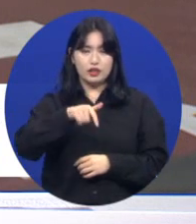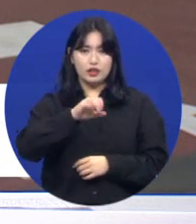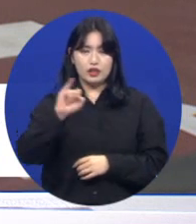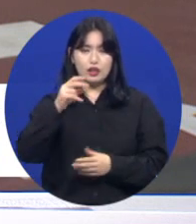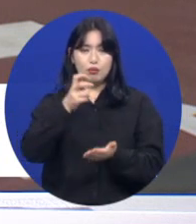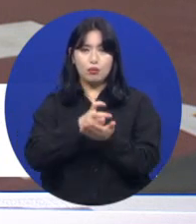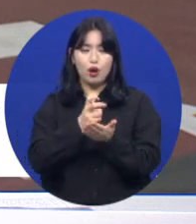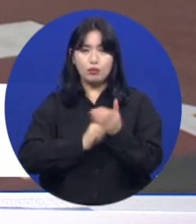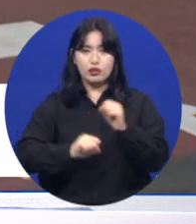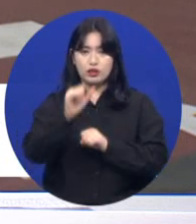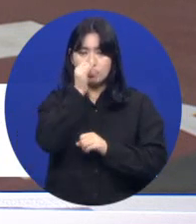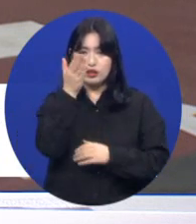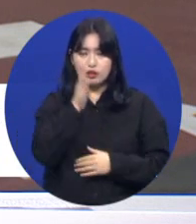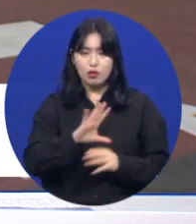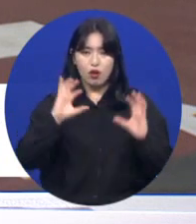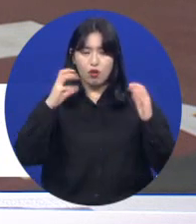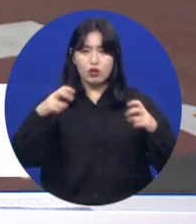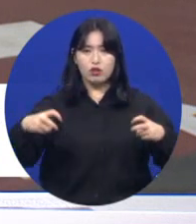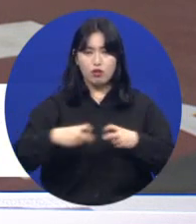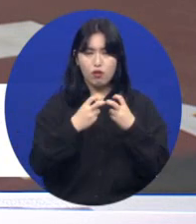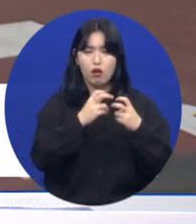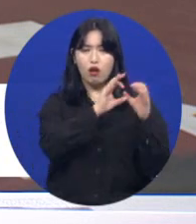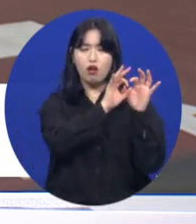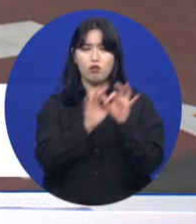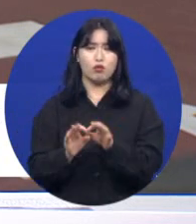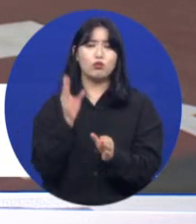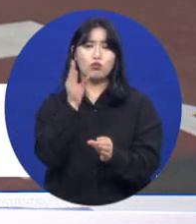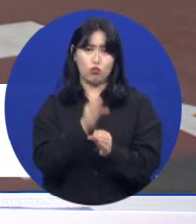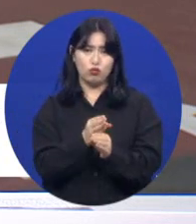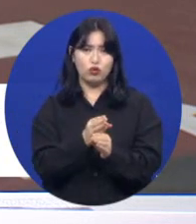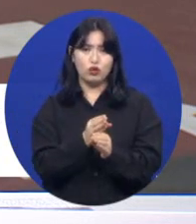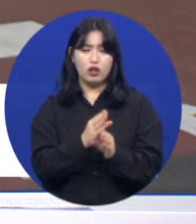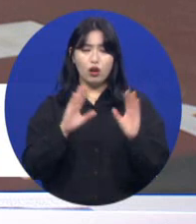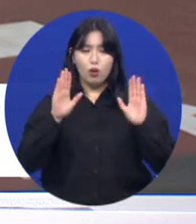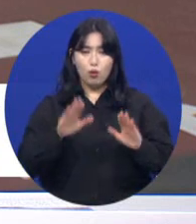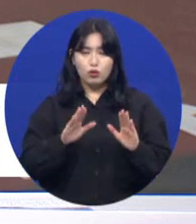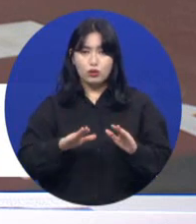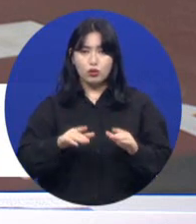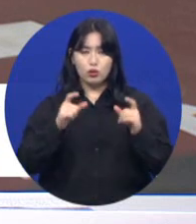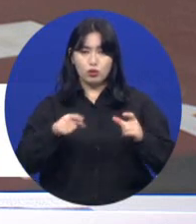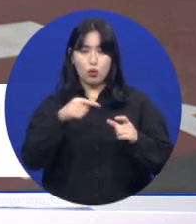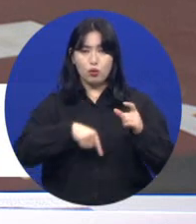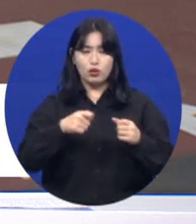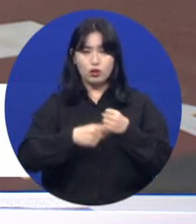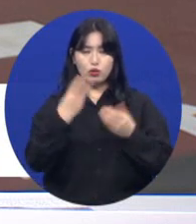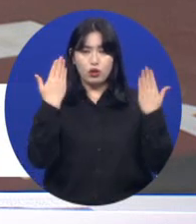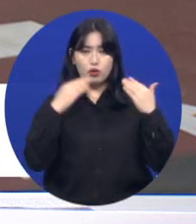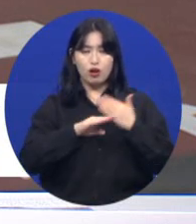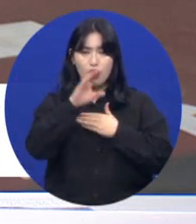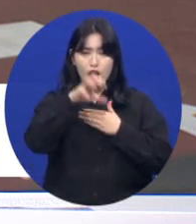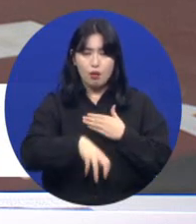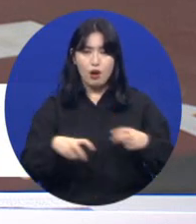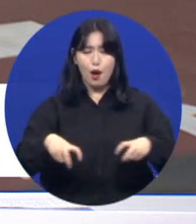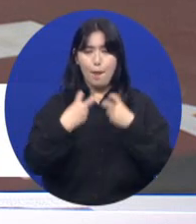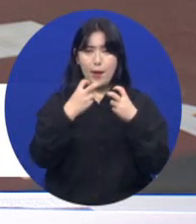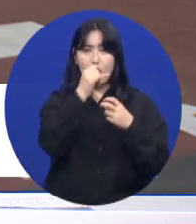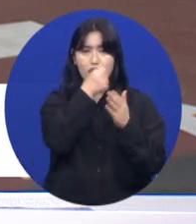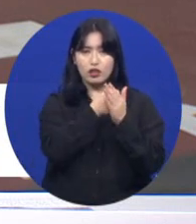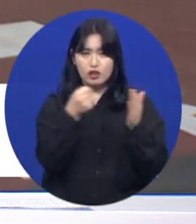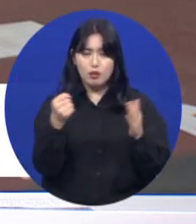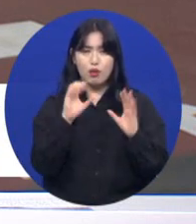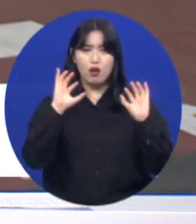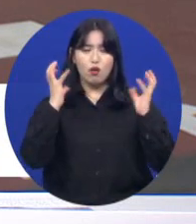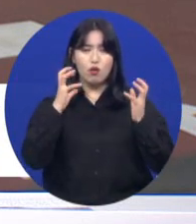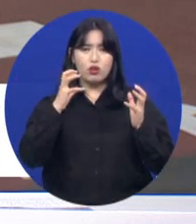시행됐지만 어린이 교통사고가 끊이지 않고 있는데요. 오늘도 도내 한 초등학교 앞에서 교통사고가 발생해